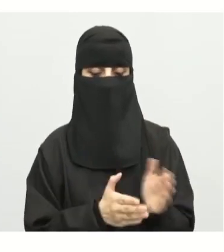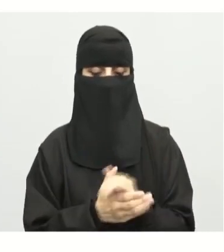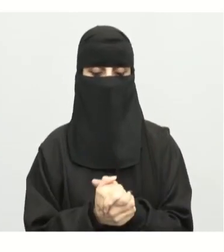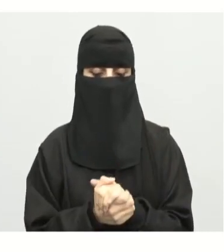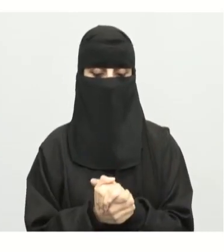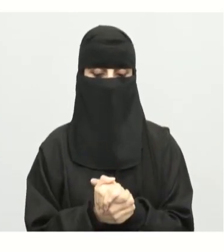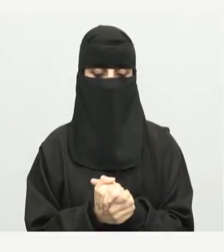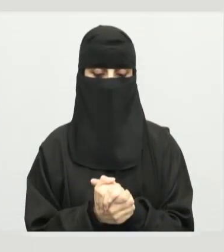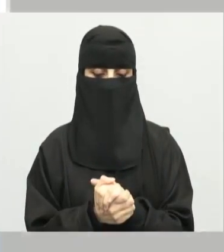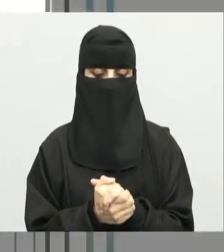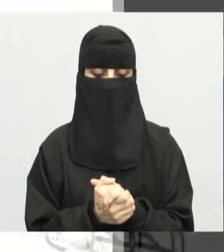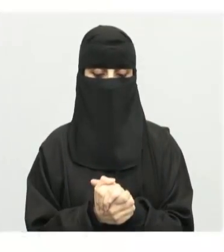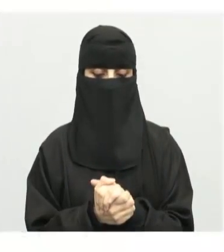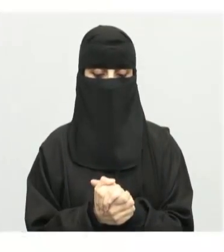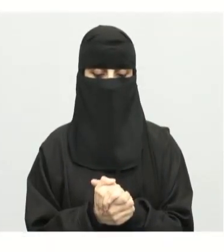التالي